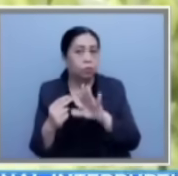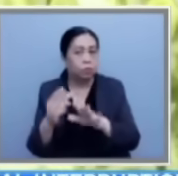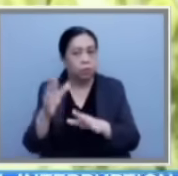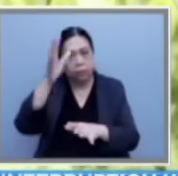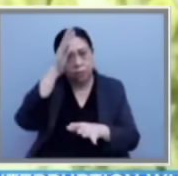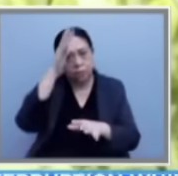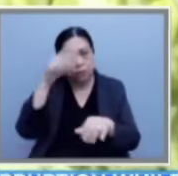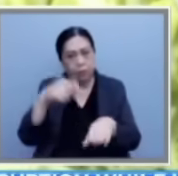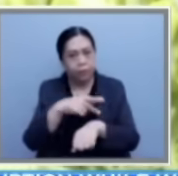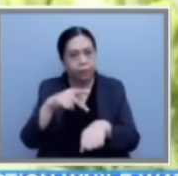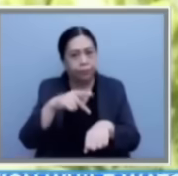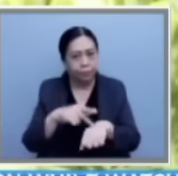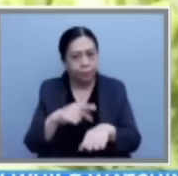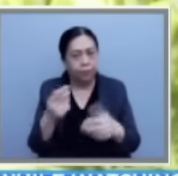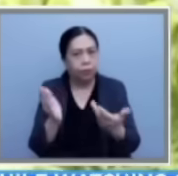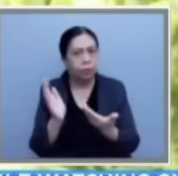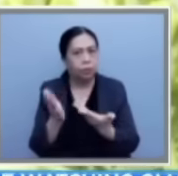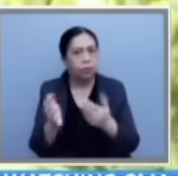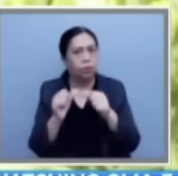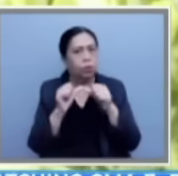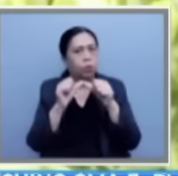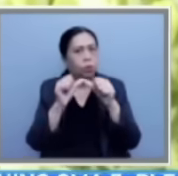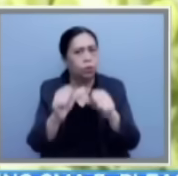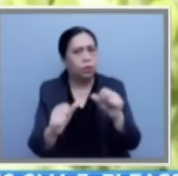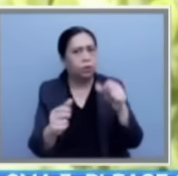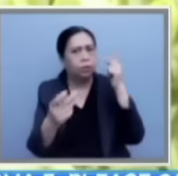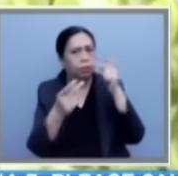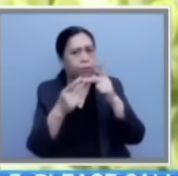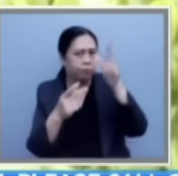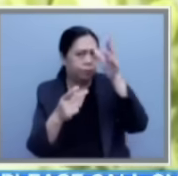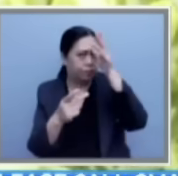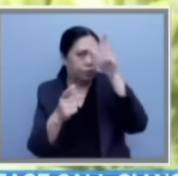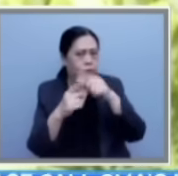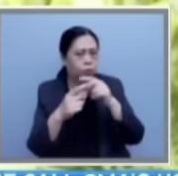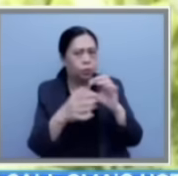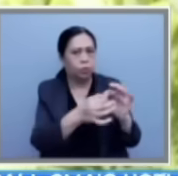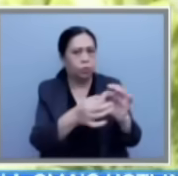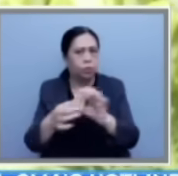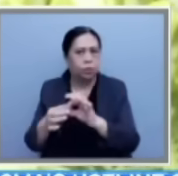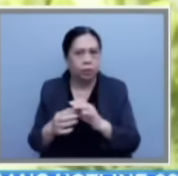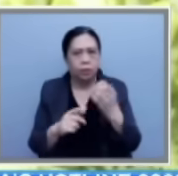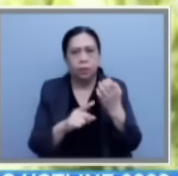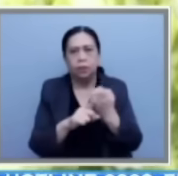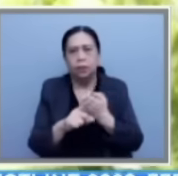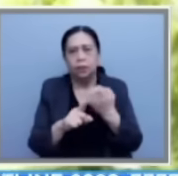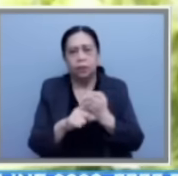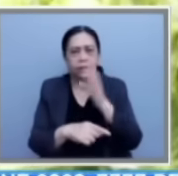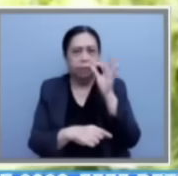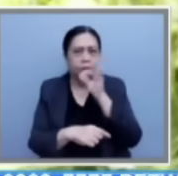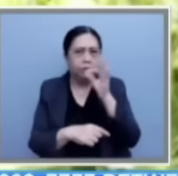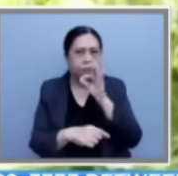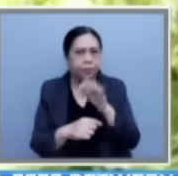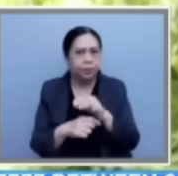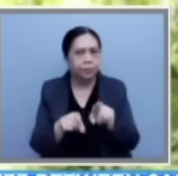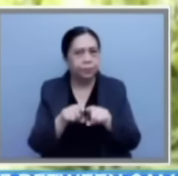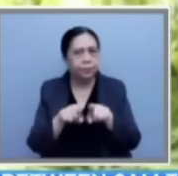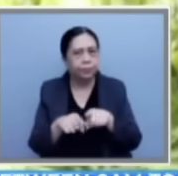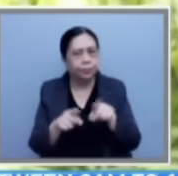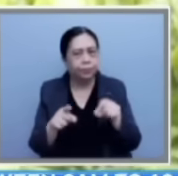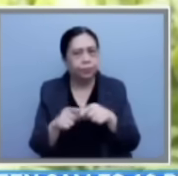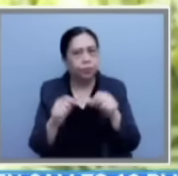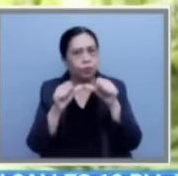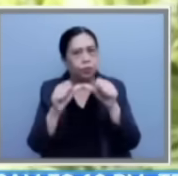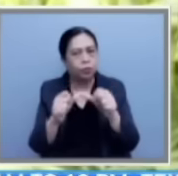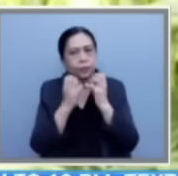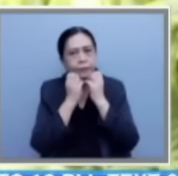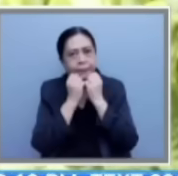bansa ipagpapatuloy Dino ng pangulo ang mithi ng ama na pagkakaisa ng bawat Ah Pilipino ganun din ang patuloy na